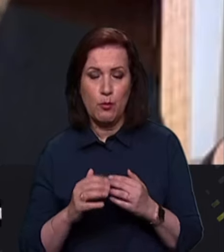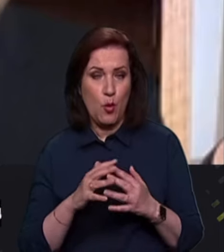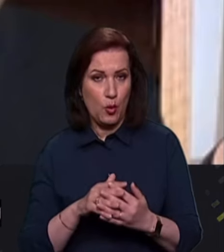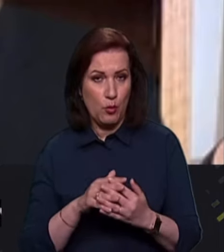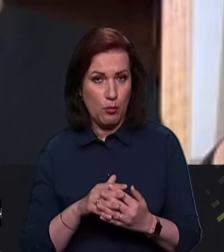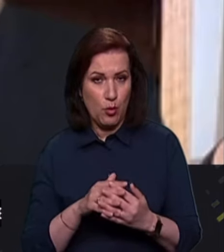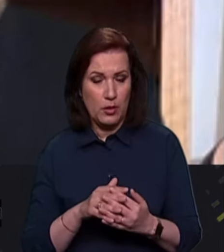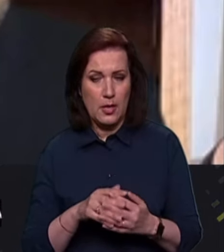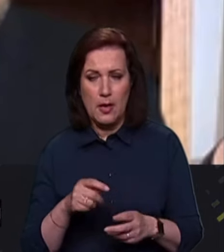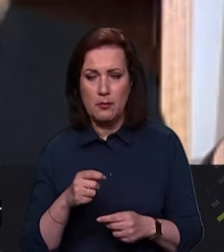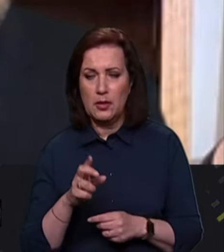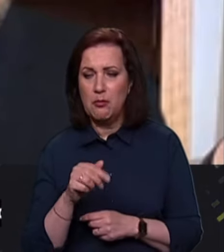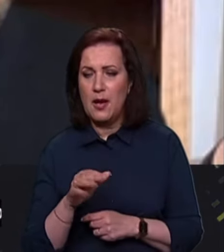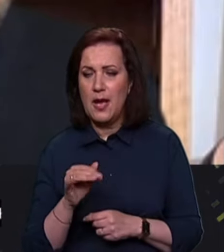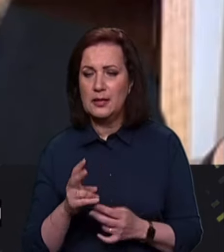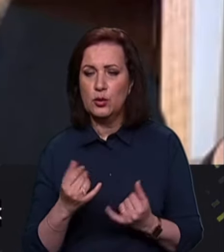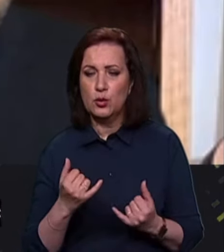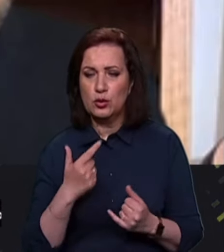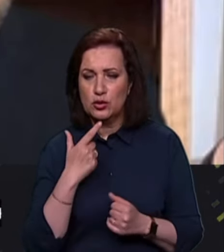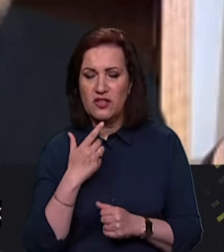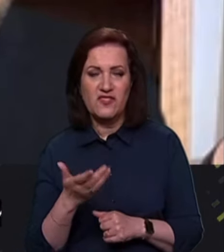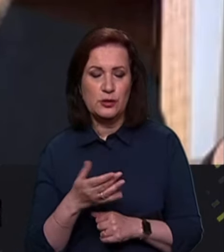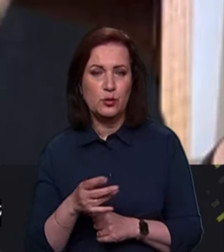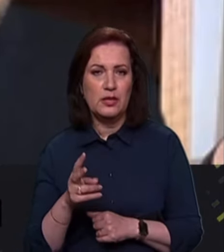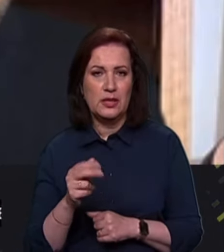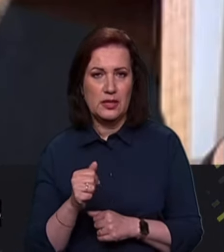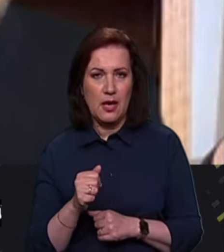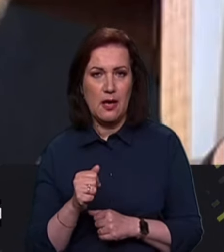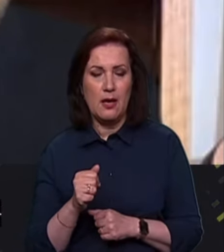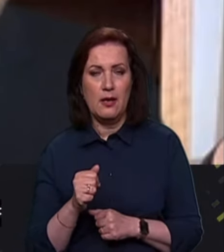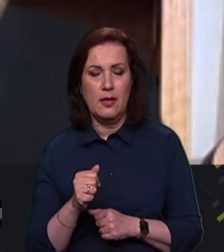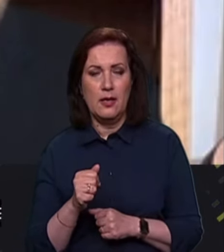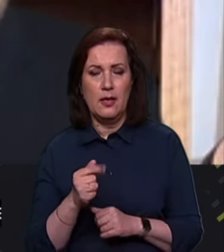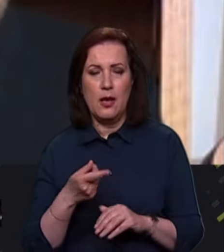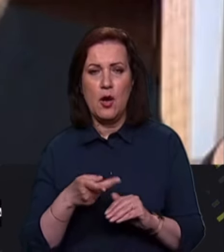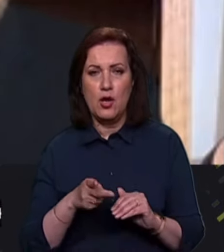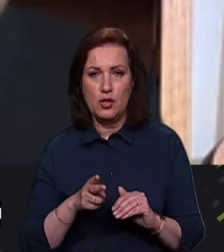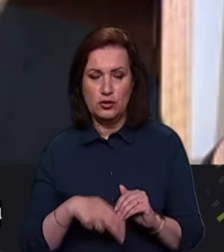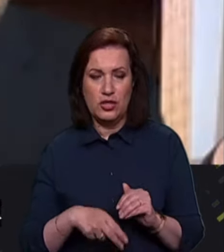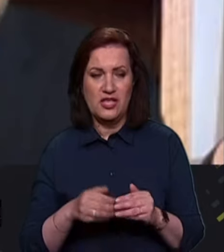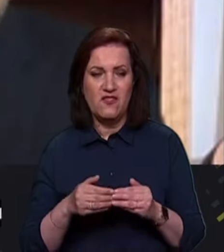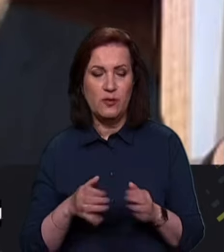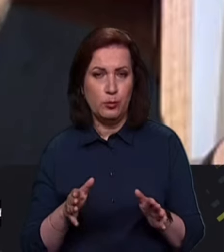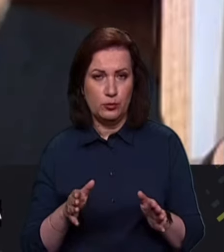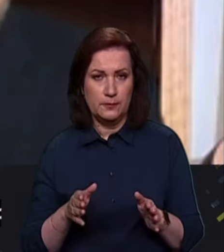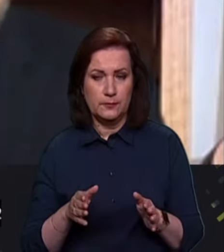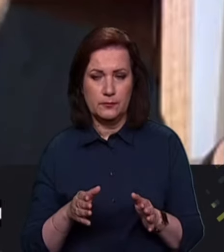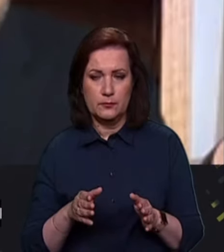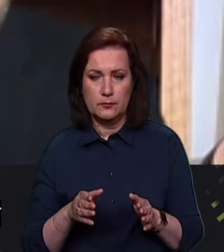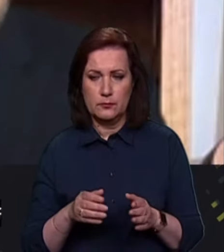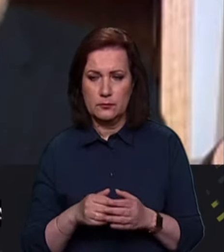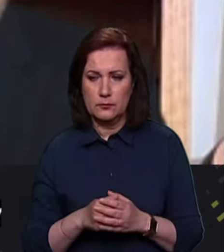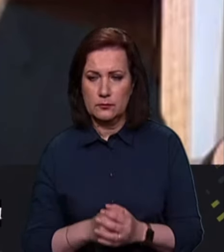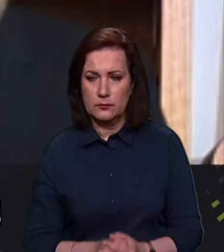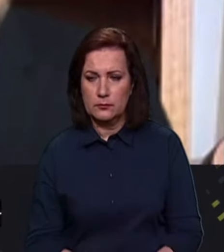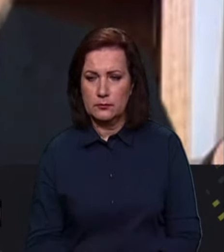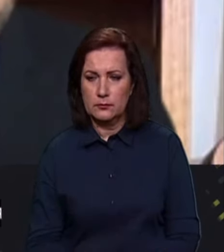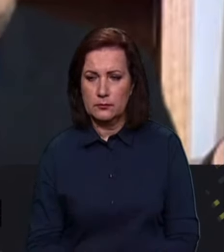боя. Президент Байден только что выступил на graduation, на окончании выпускного